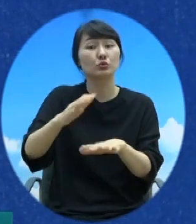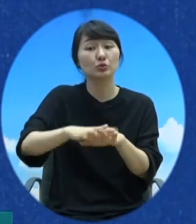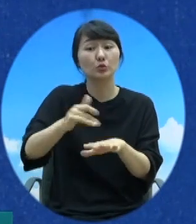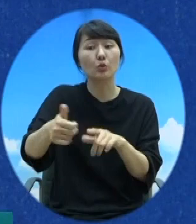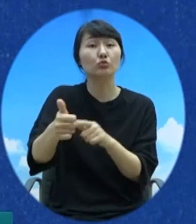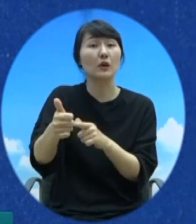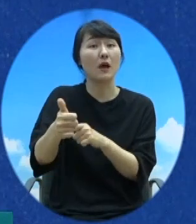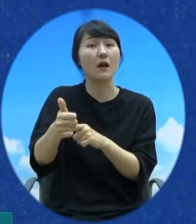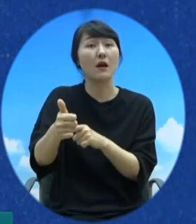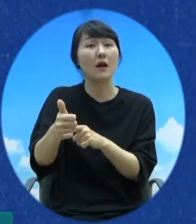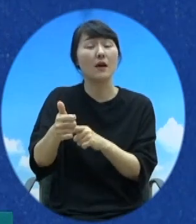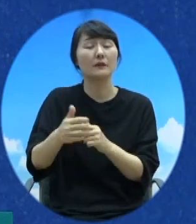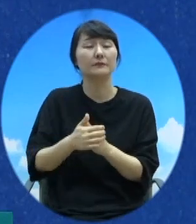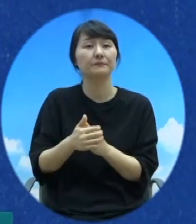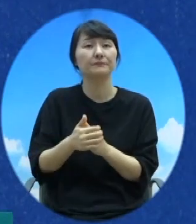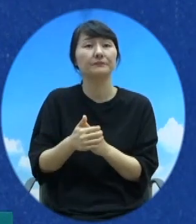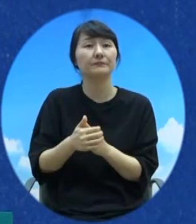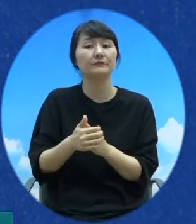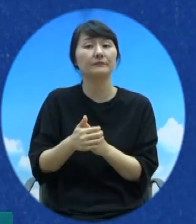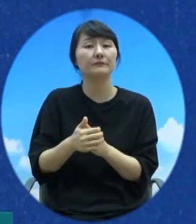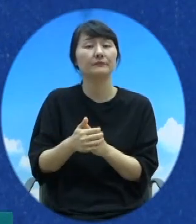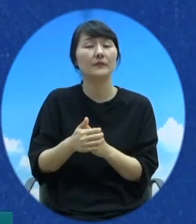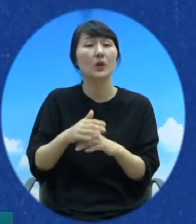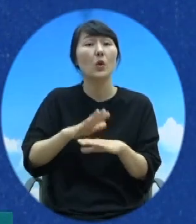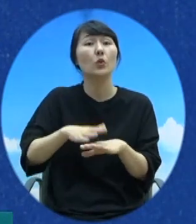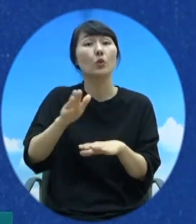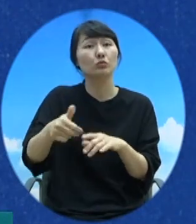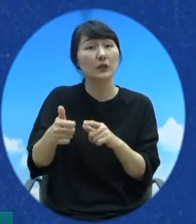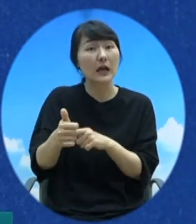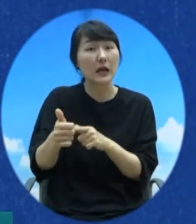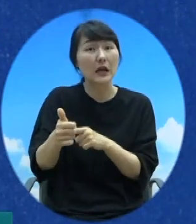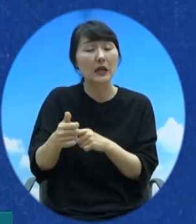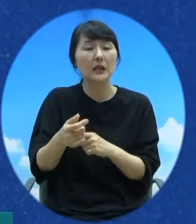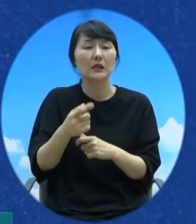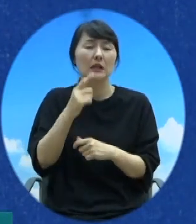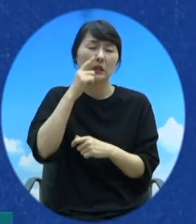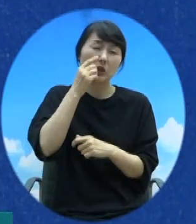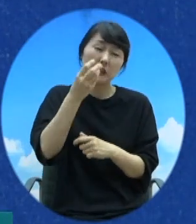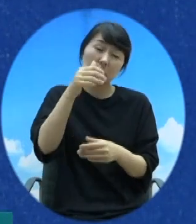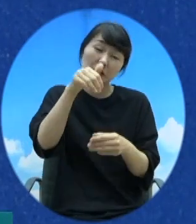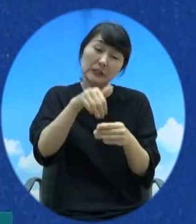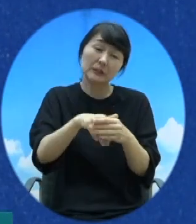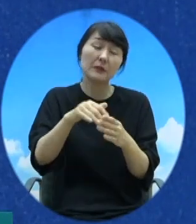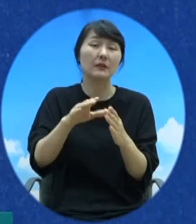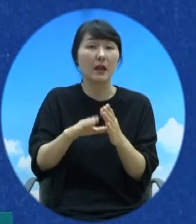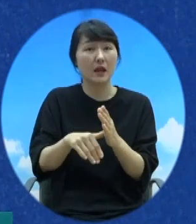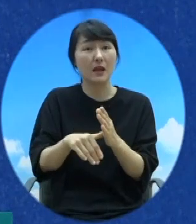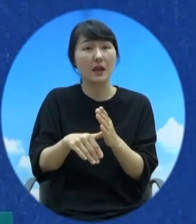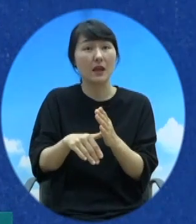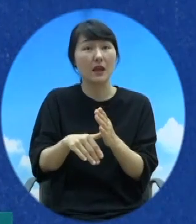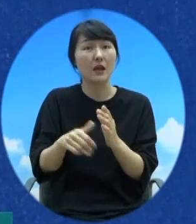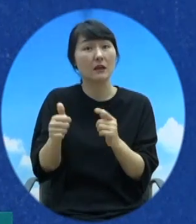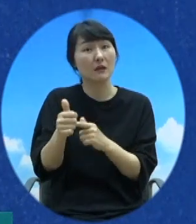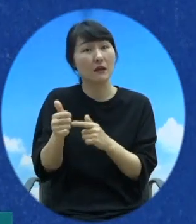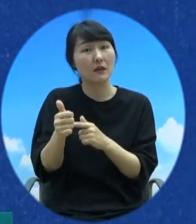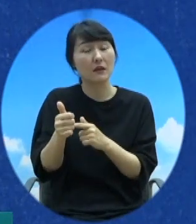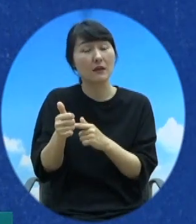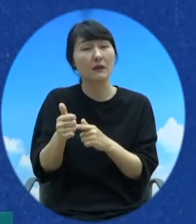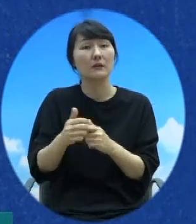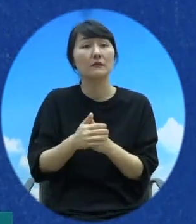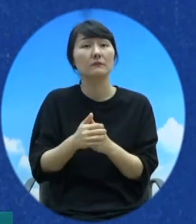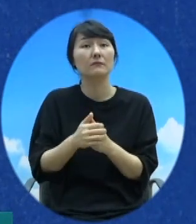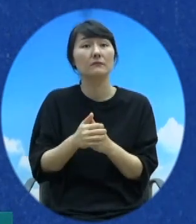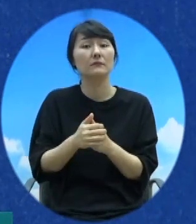농부가 마치 사람이 농부죠. 사람이 겨자씨를 심는데 그 사람은 그